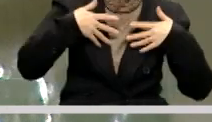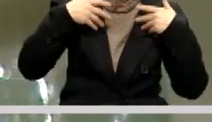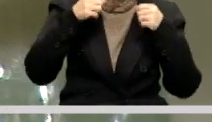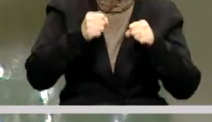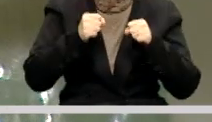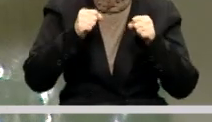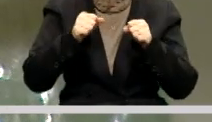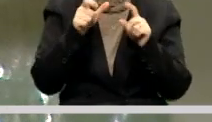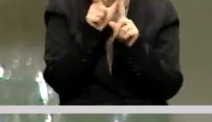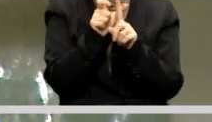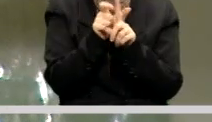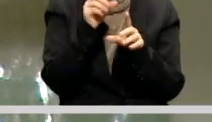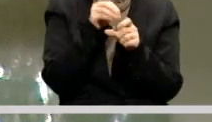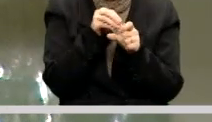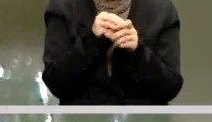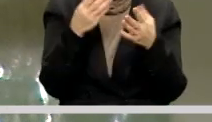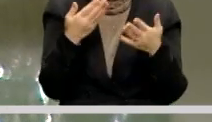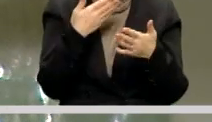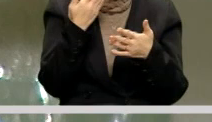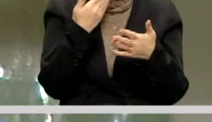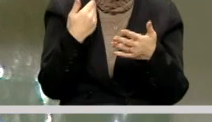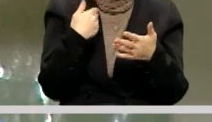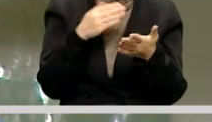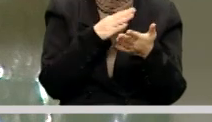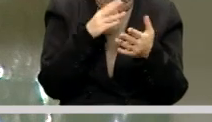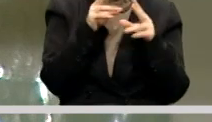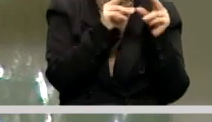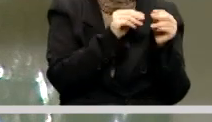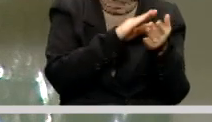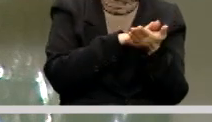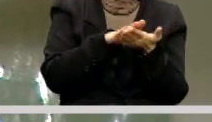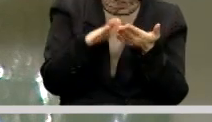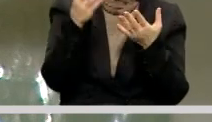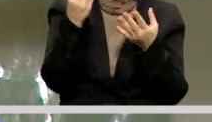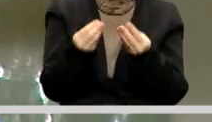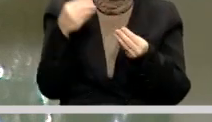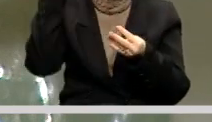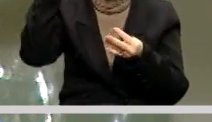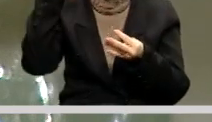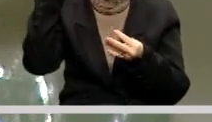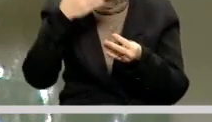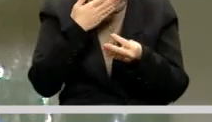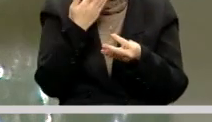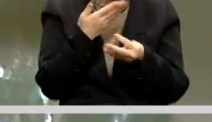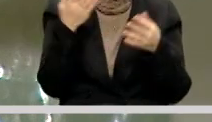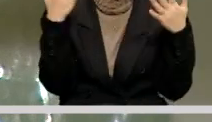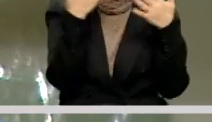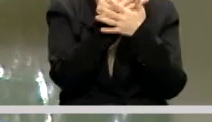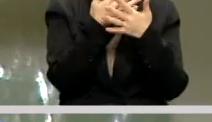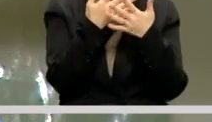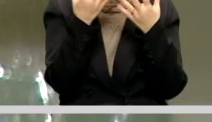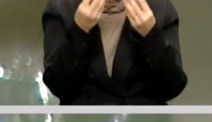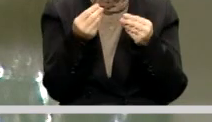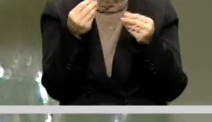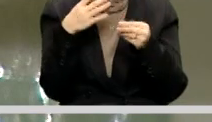hani ben az çok uykumun düzenli olduğunu düşünüyorum. Mesela siz anlatırken ben hepsini mesela kendimde şey yapmaya çalıştım. Hani karanlık ortam sağlamaya çalışırım. Zaten çok